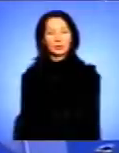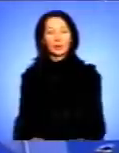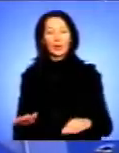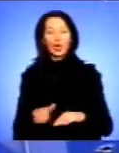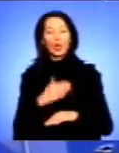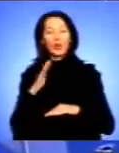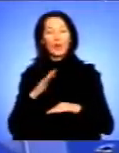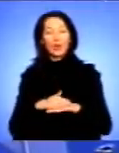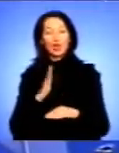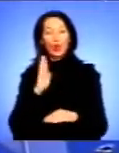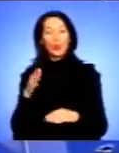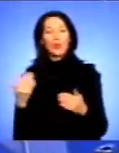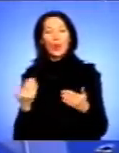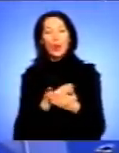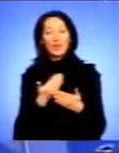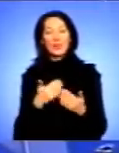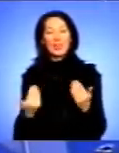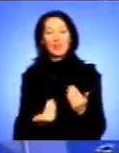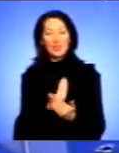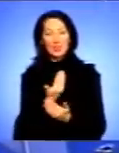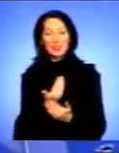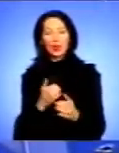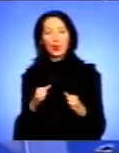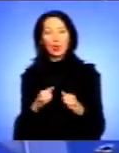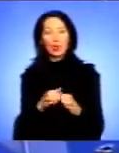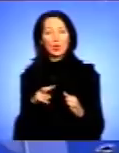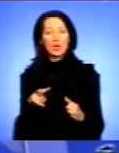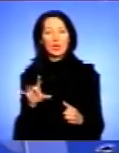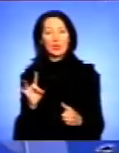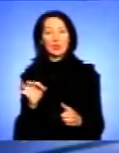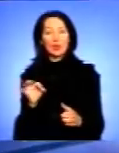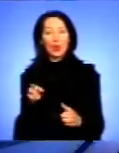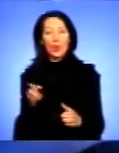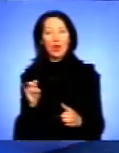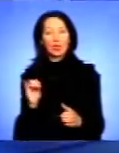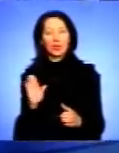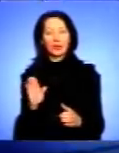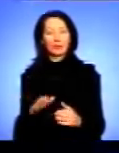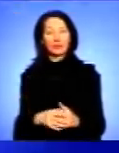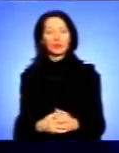Добрий вечір. У прямому ефірі «Вісті» у студії Ларис Романів.